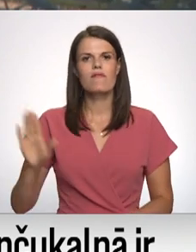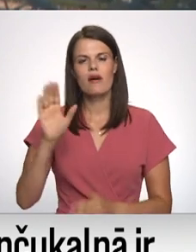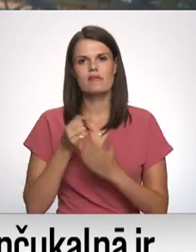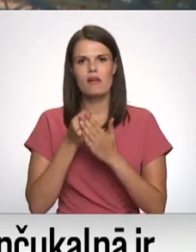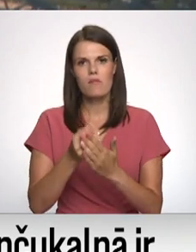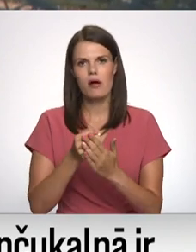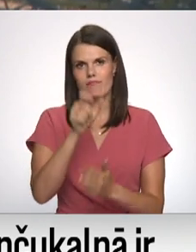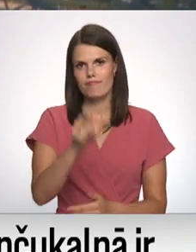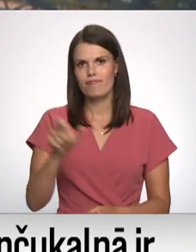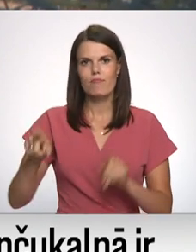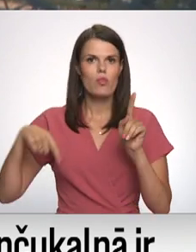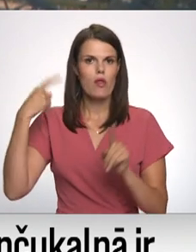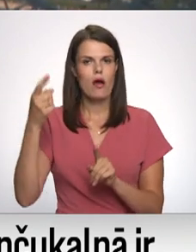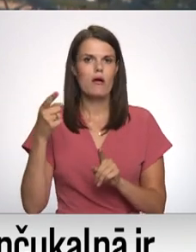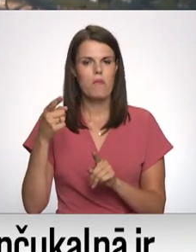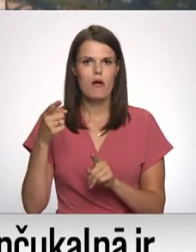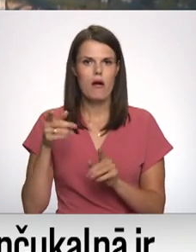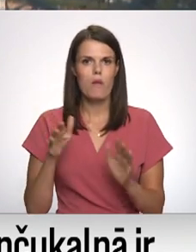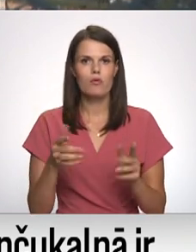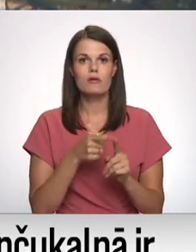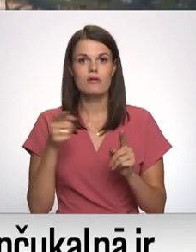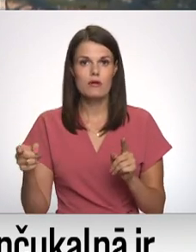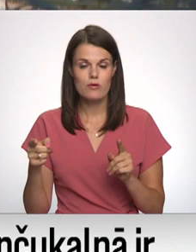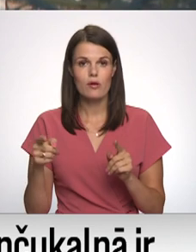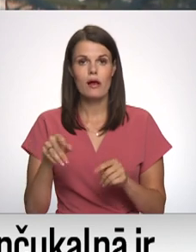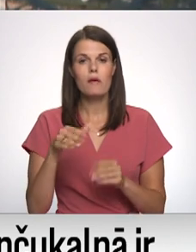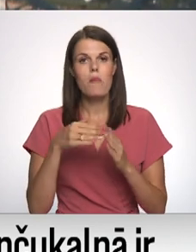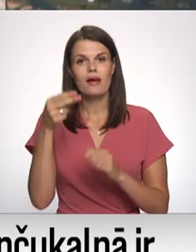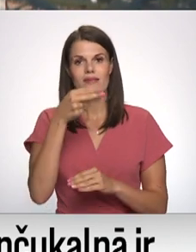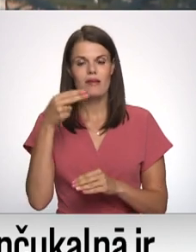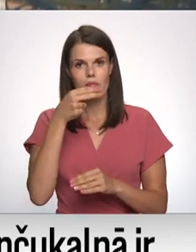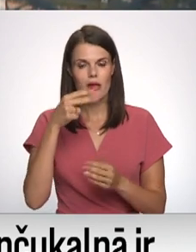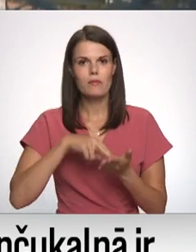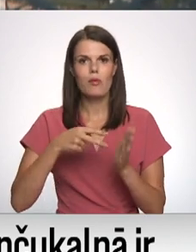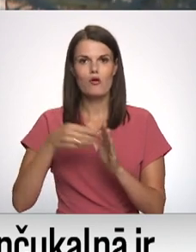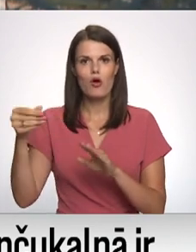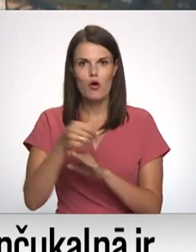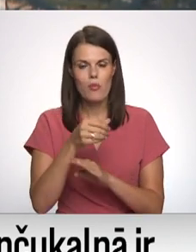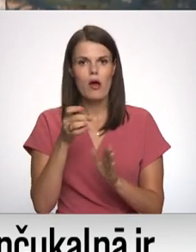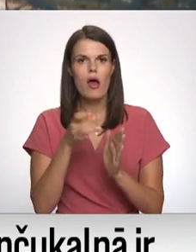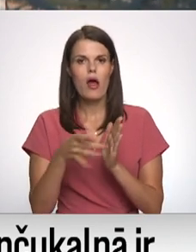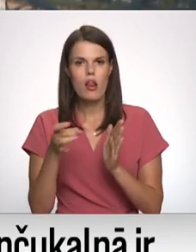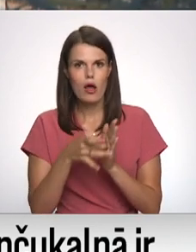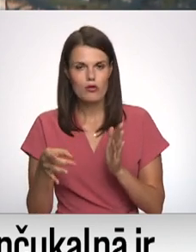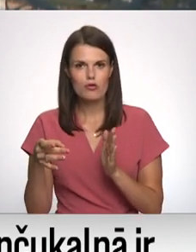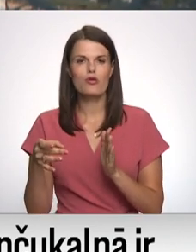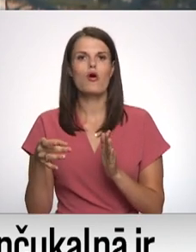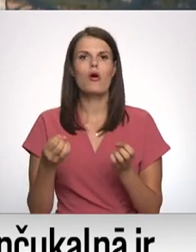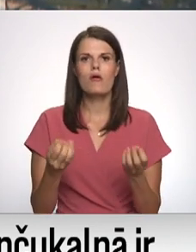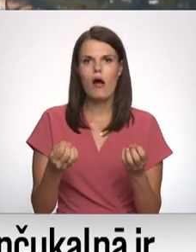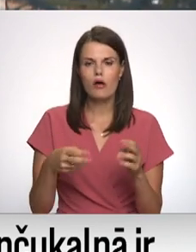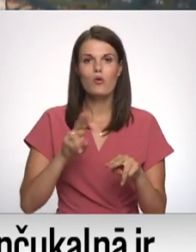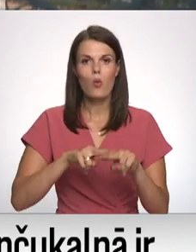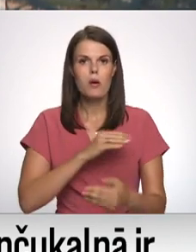sezonā. Mājsaimniecībām paredzēts kompensēt elektroenerģijas, gāzes un pat malkas rēķinus. Tie, kam ar šo